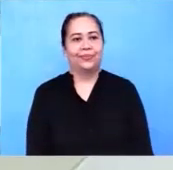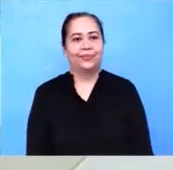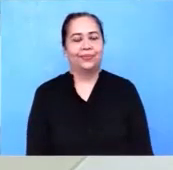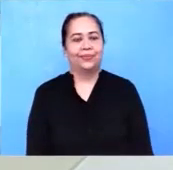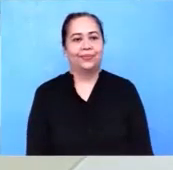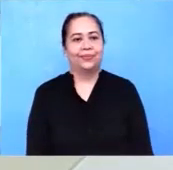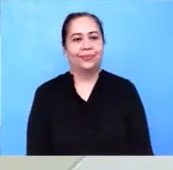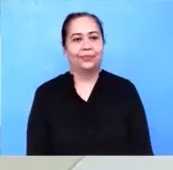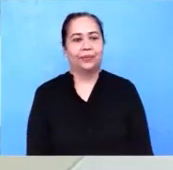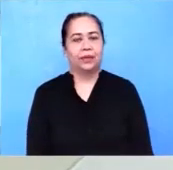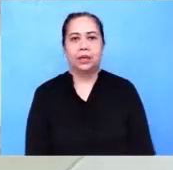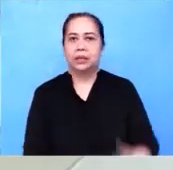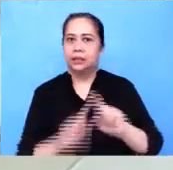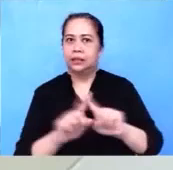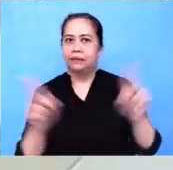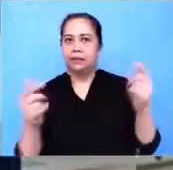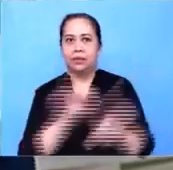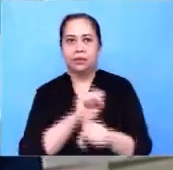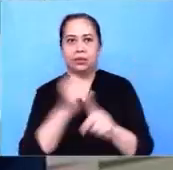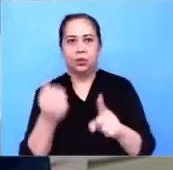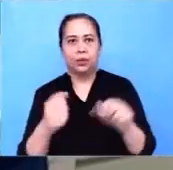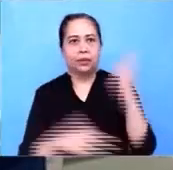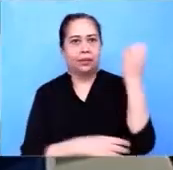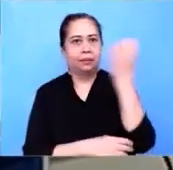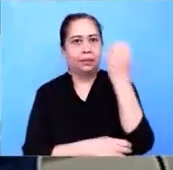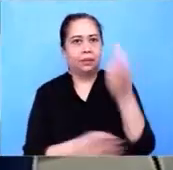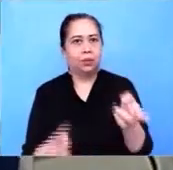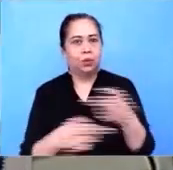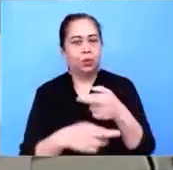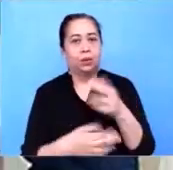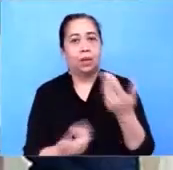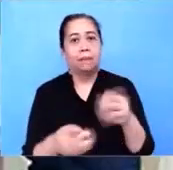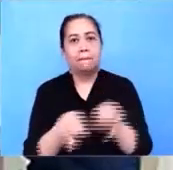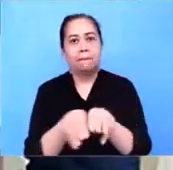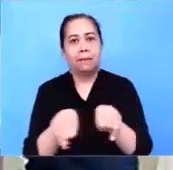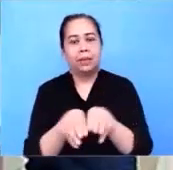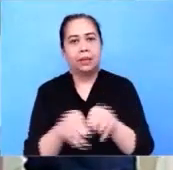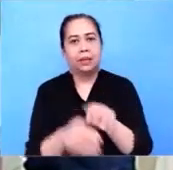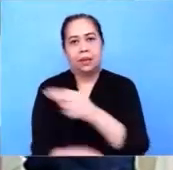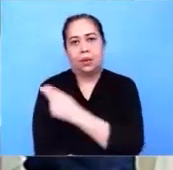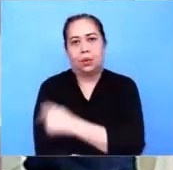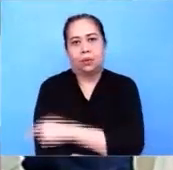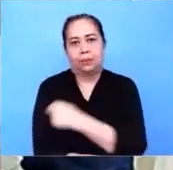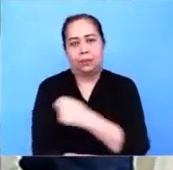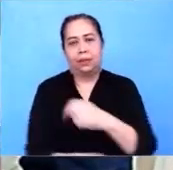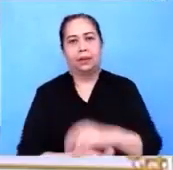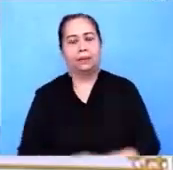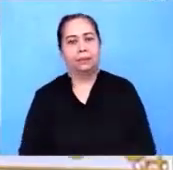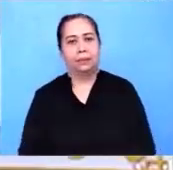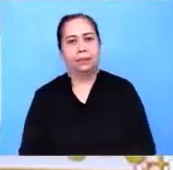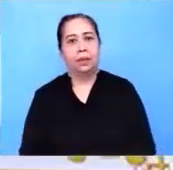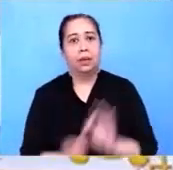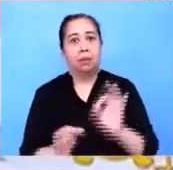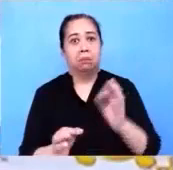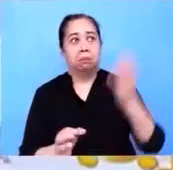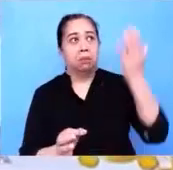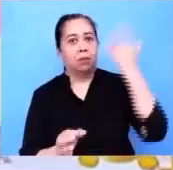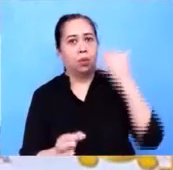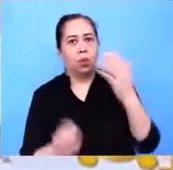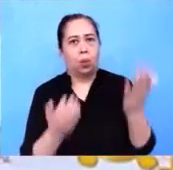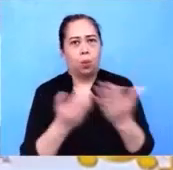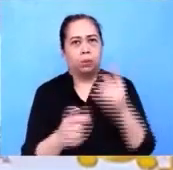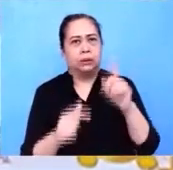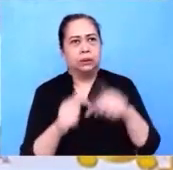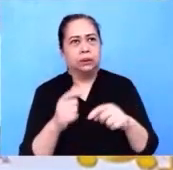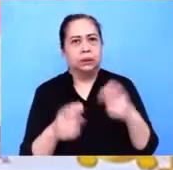Ibang-iba na ang sitwasyon dito sa emergency room ng Marikina Doctors Hospital and Medical Center. Kung dati, halos hindi raw magawang